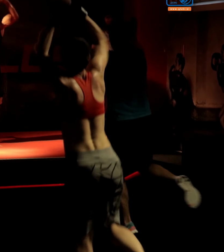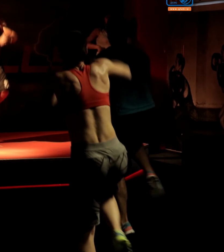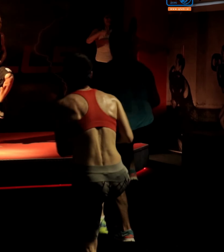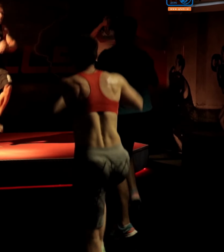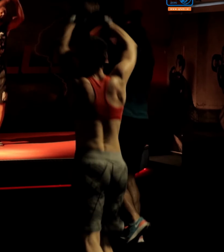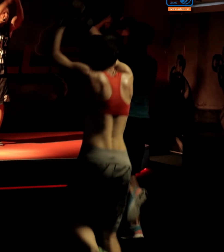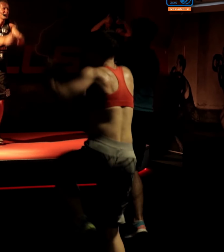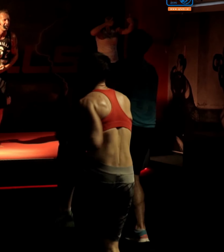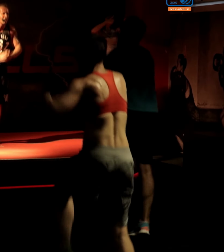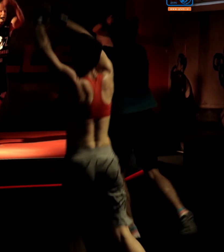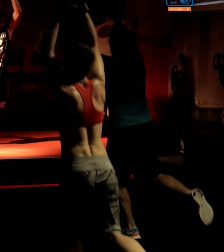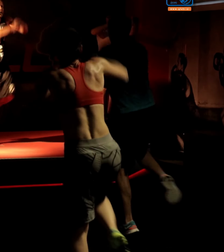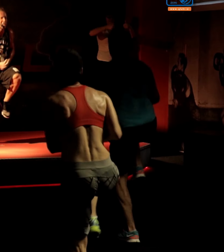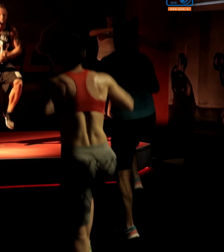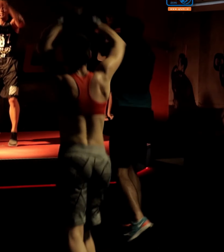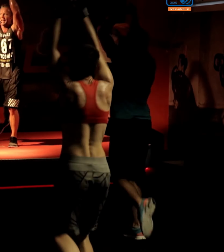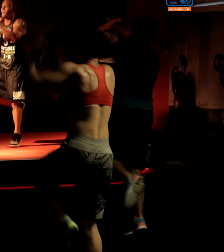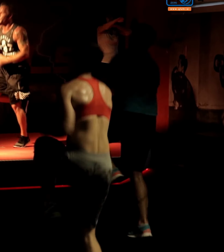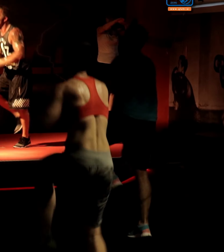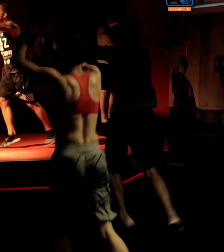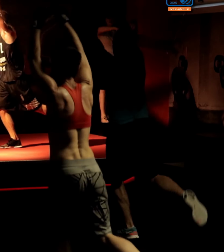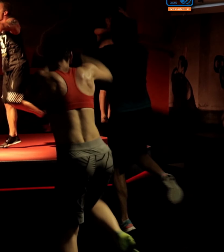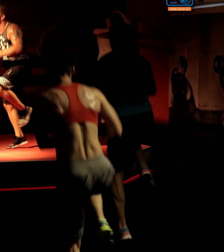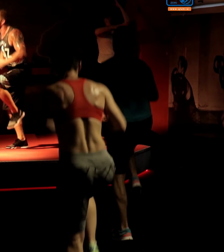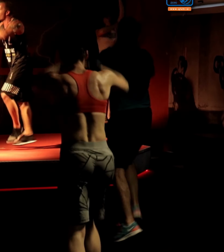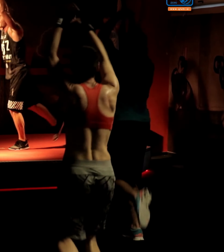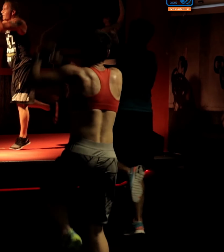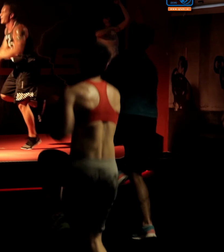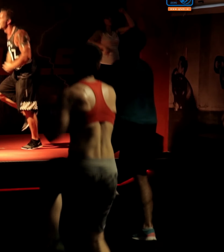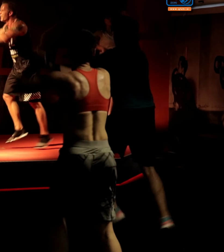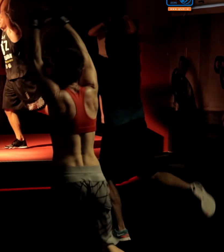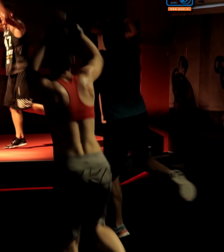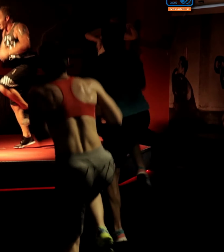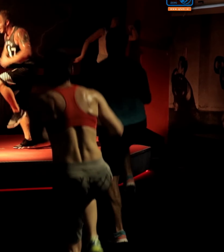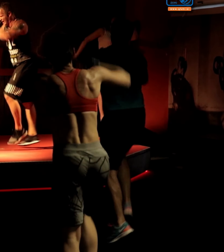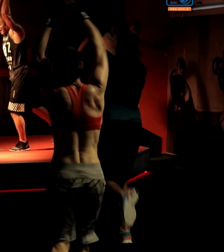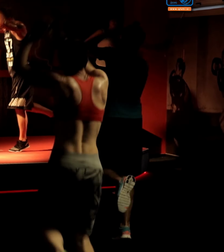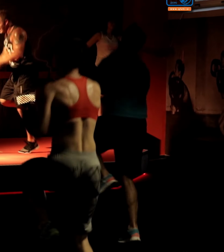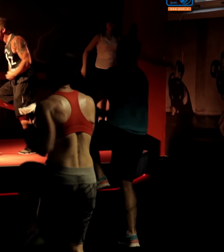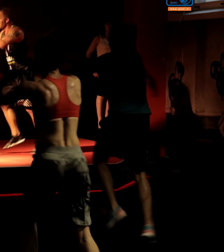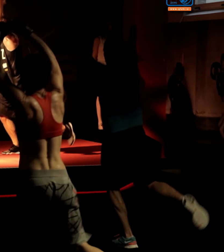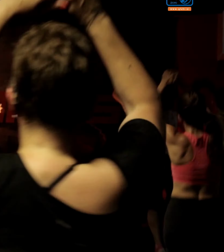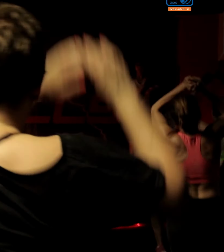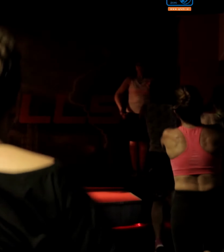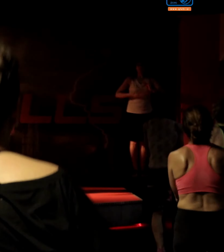Ena! Stigni noge daleč na glavo, stigni nogo nazaj.